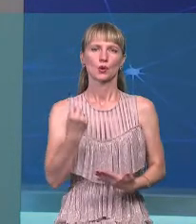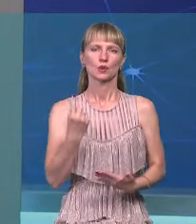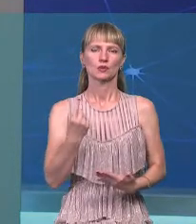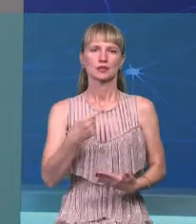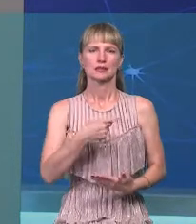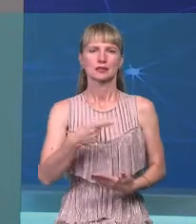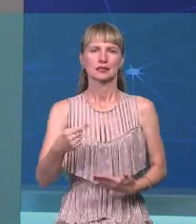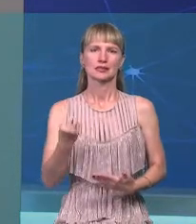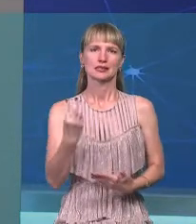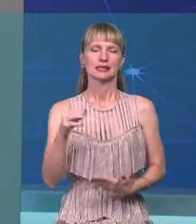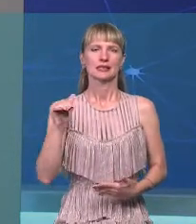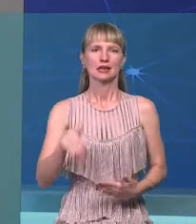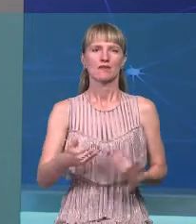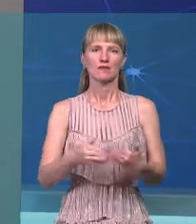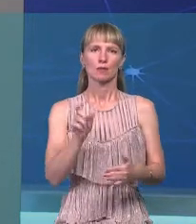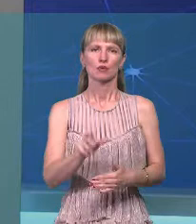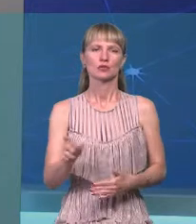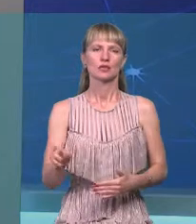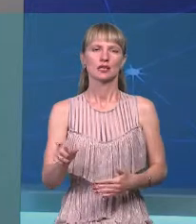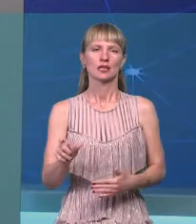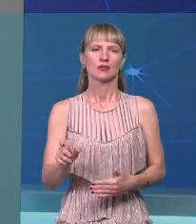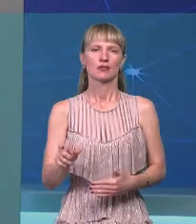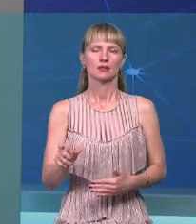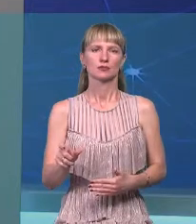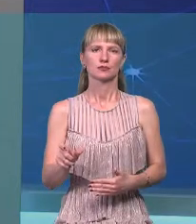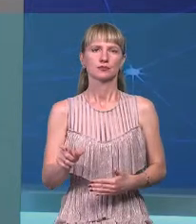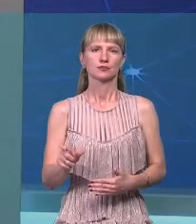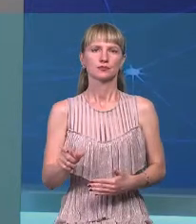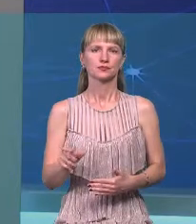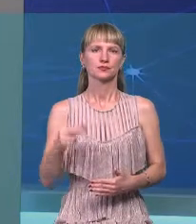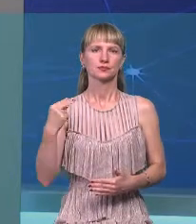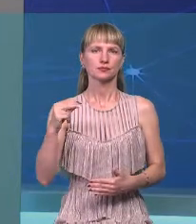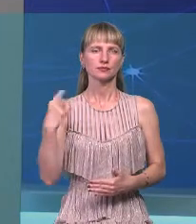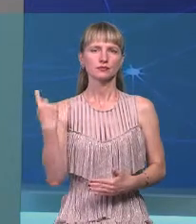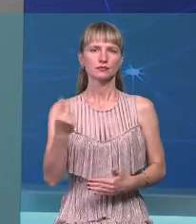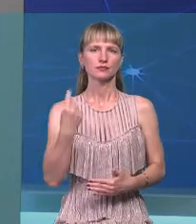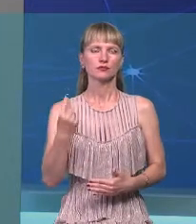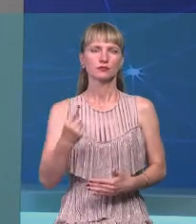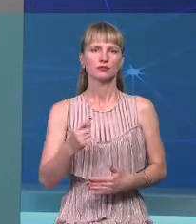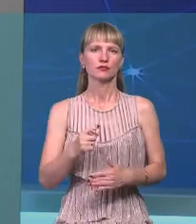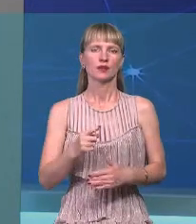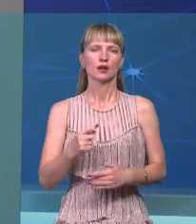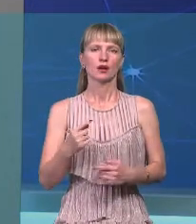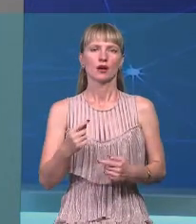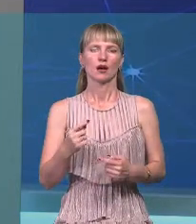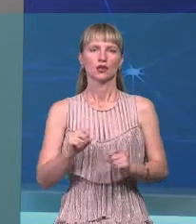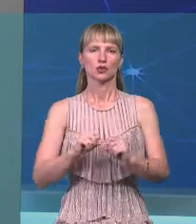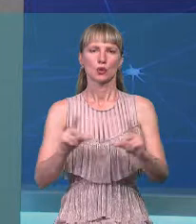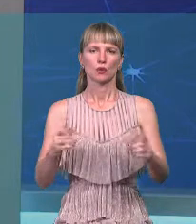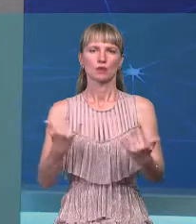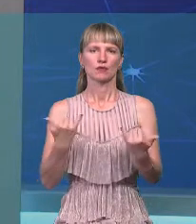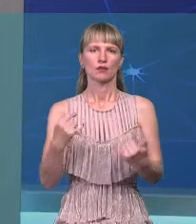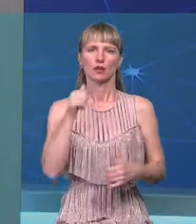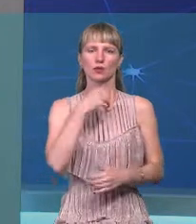11-13 тисяч випускників закладів Запорізької області загальної середньої освіти, в цьому році їх 9